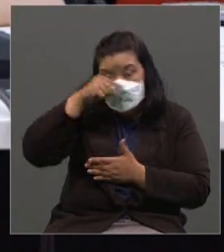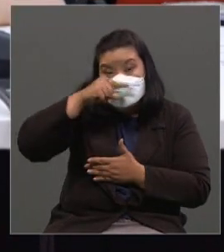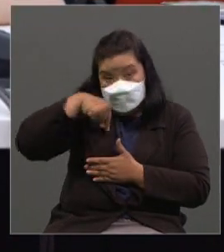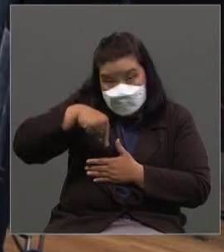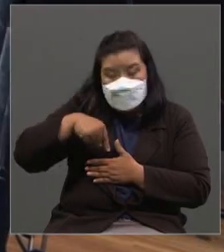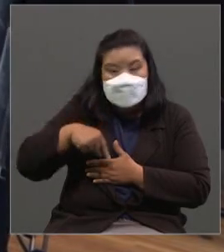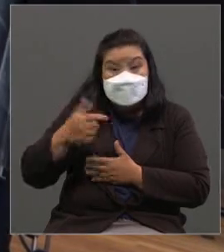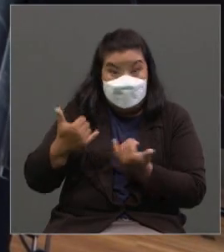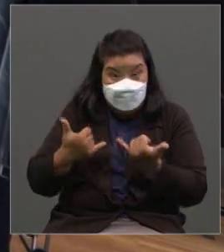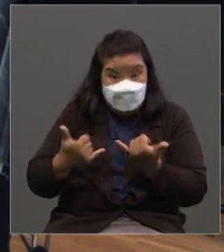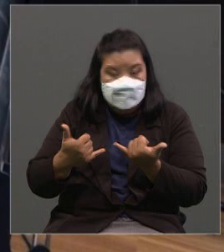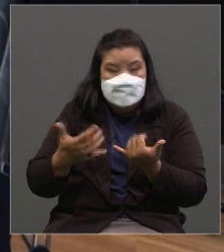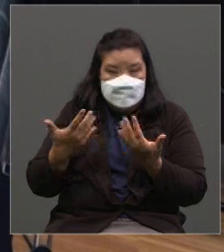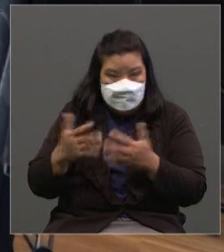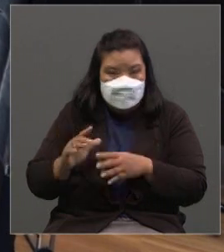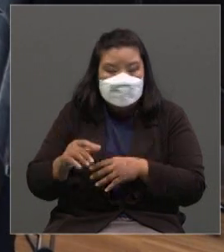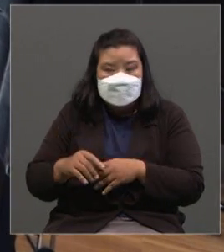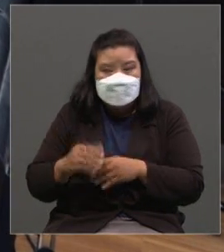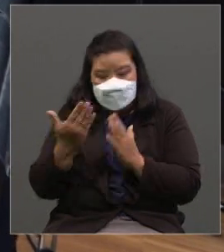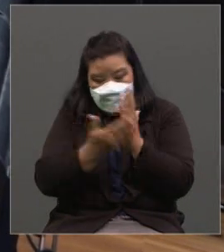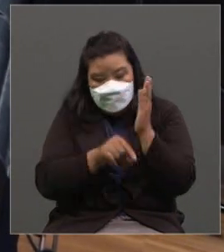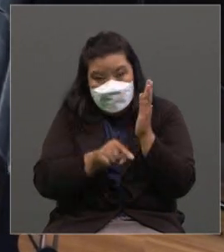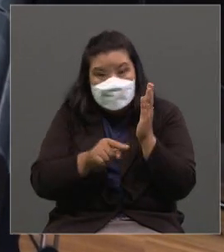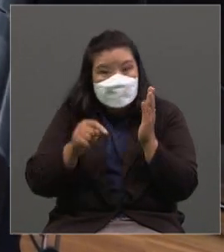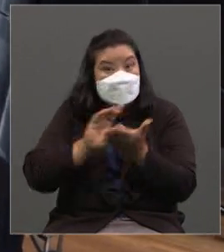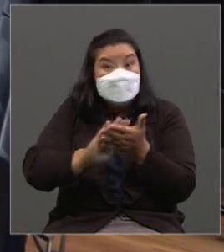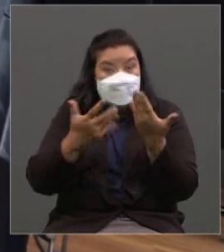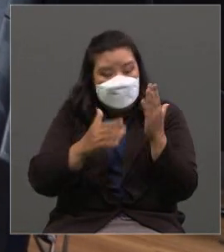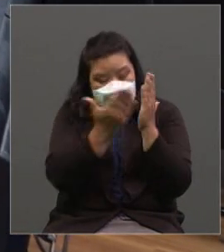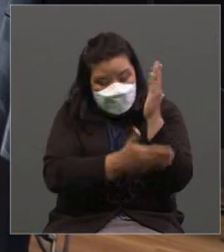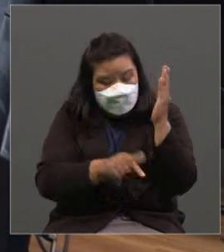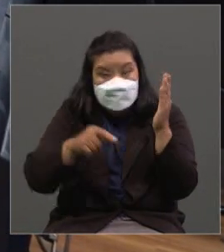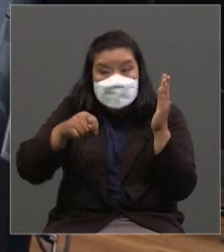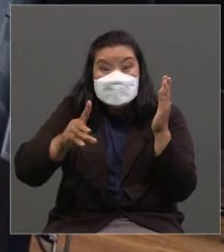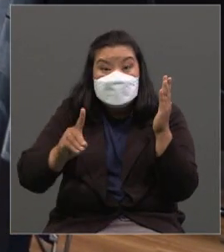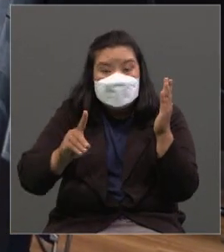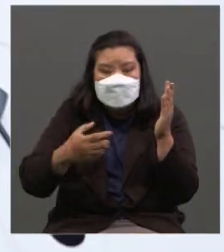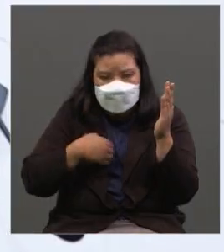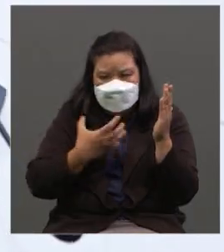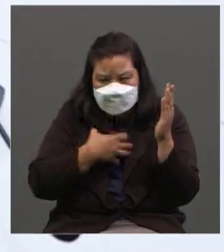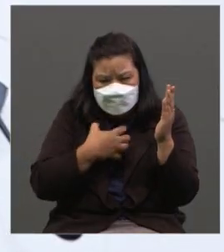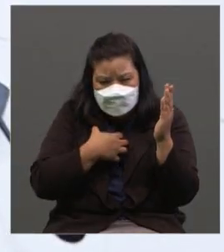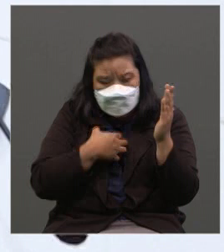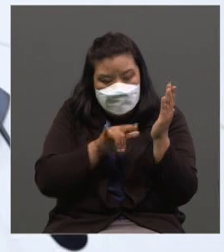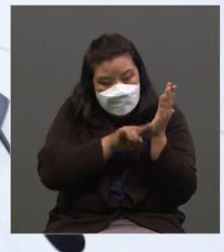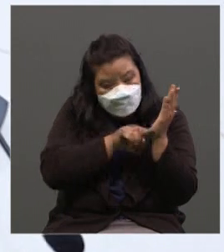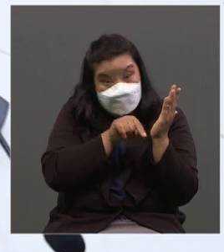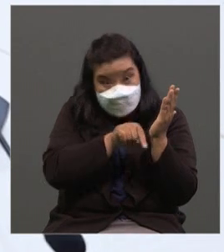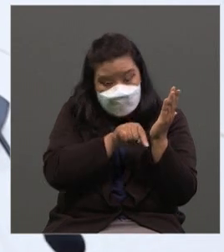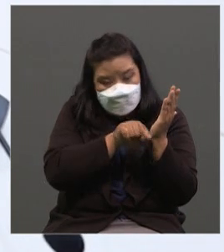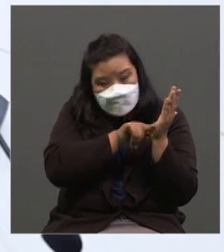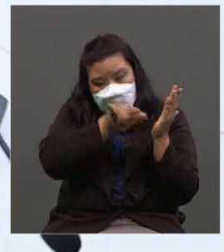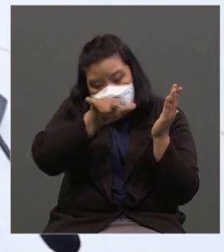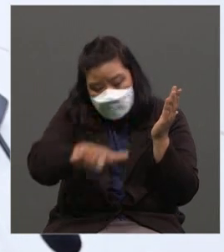ซูดานเนี่ยเดินทางไปถึงบริเวณชายแดนของประเทศซูดานเรียบร้อยแล้วนะครับเพื่อที่จะรออพยพโดยเครื่องบินกลับมายังประเทศไทยครับ